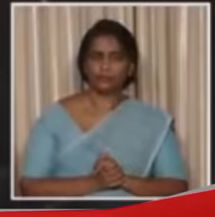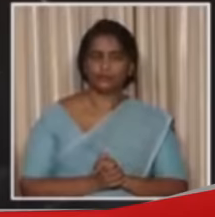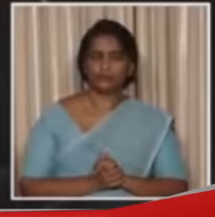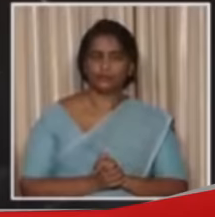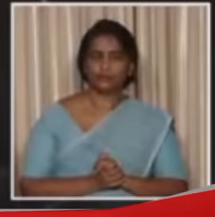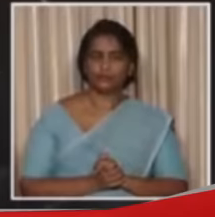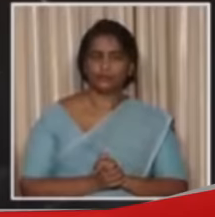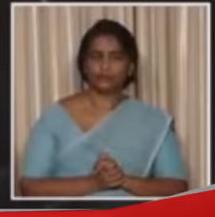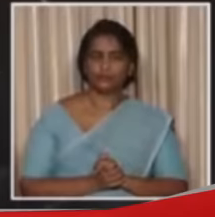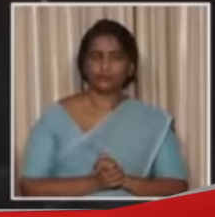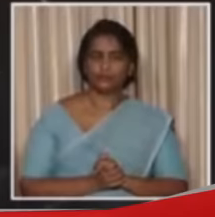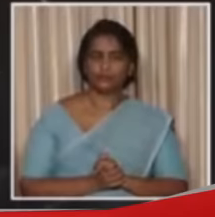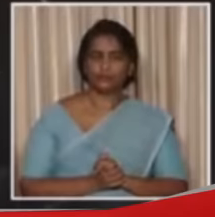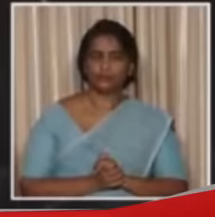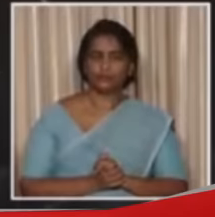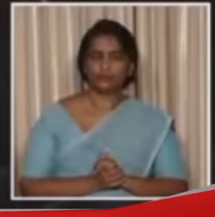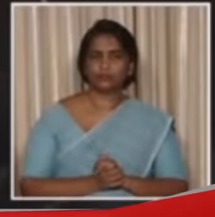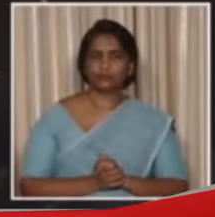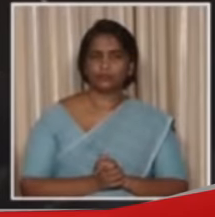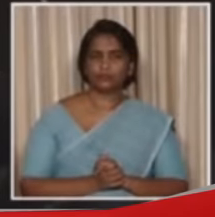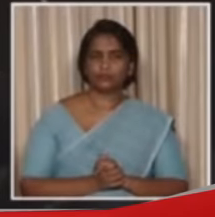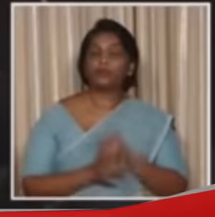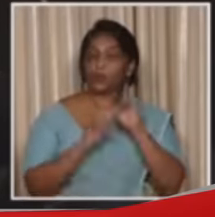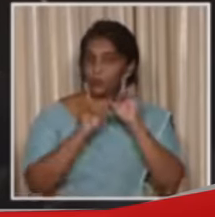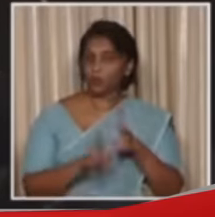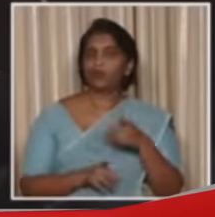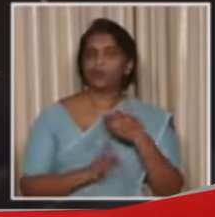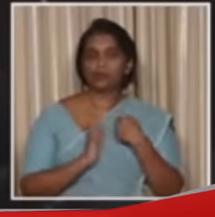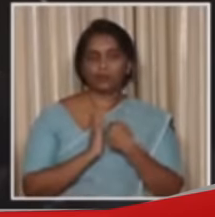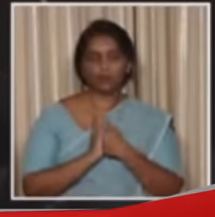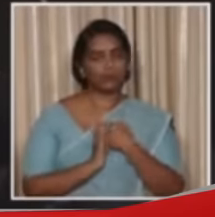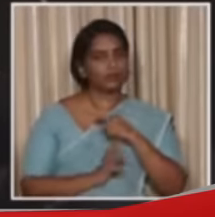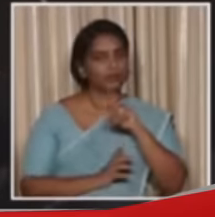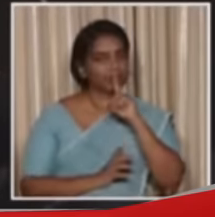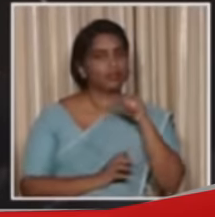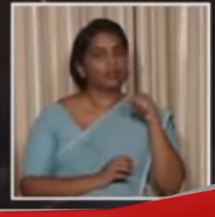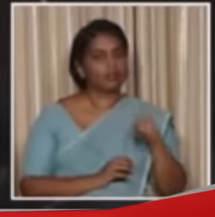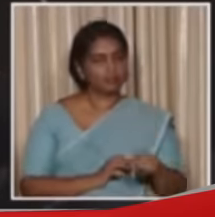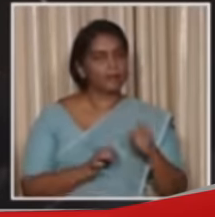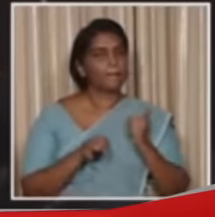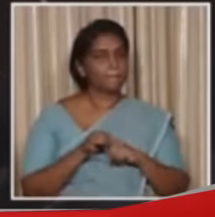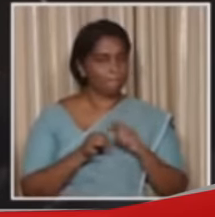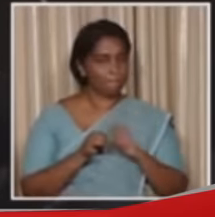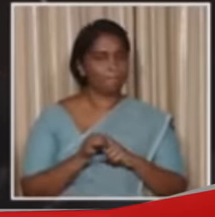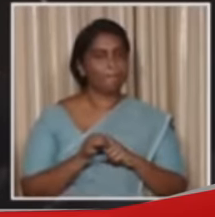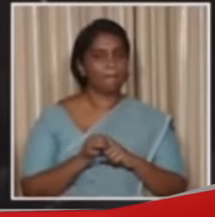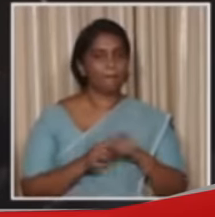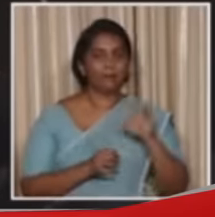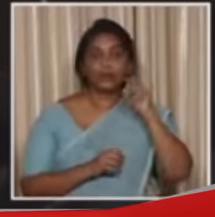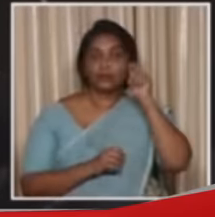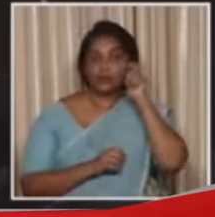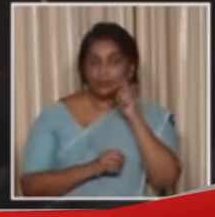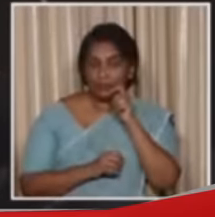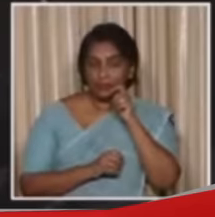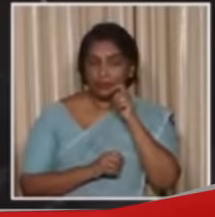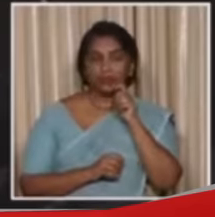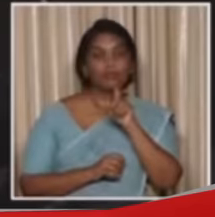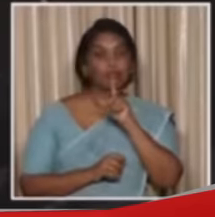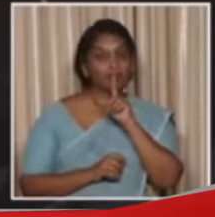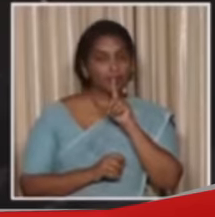හරි බොහොම ස්තුතියි. ඒකම තමයි ගරු සභාපතිතුමා අද තියෙන ප්‍රශ්නය මේ ත්‍රස්තවාදය කියන